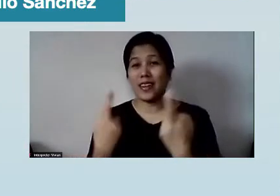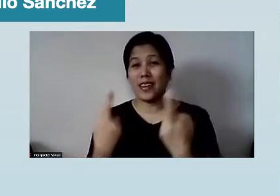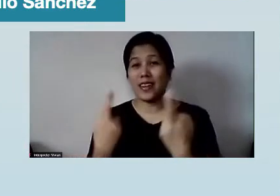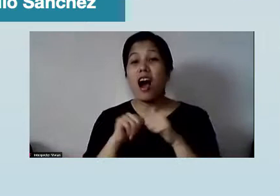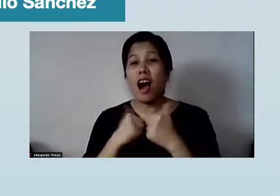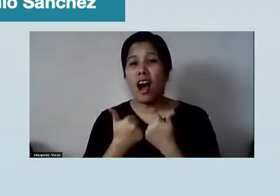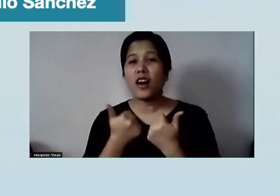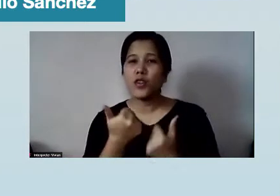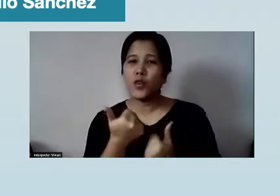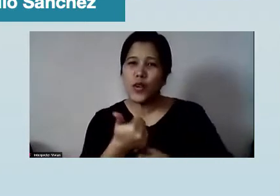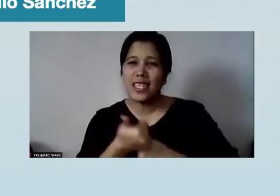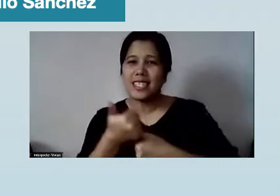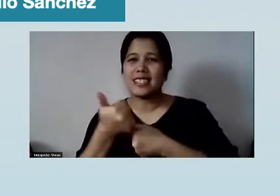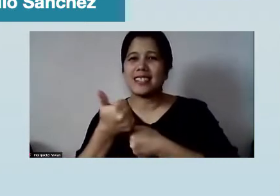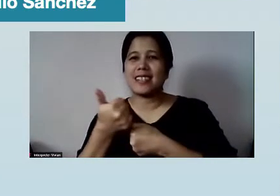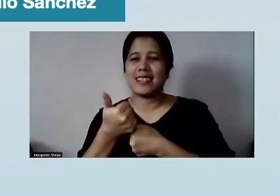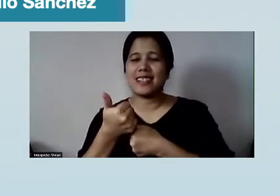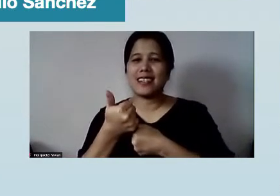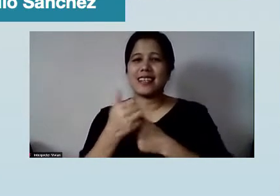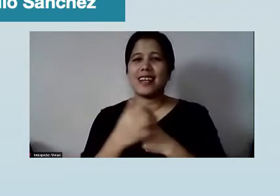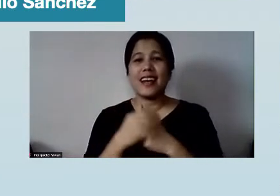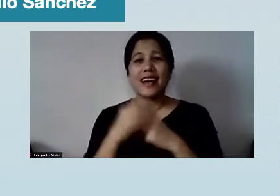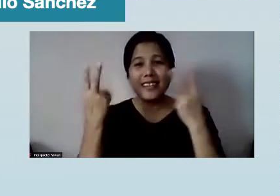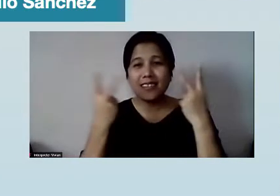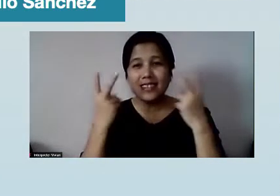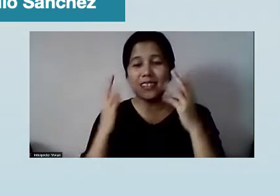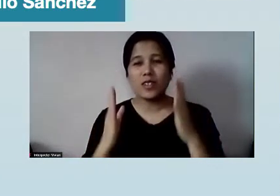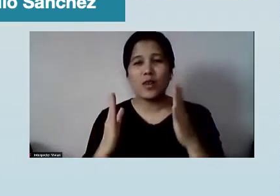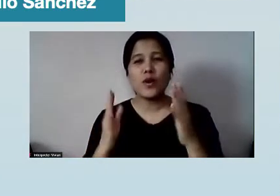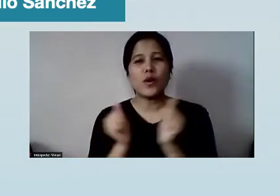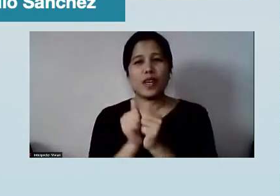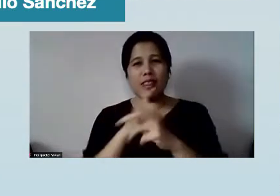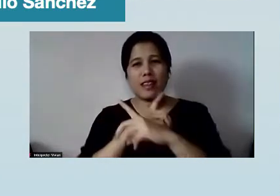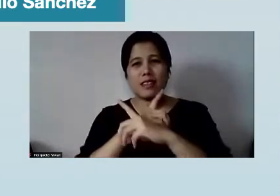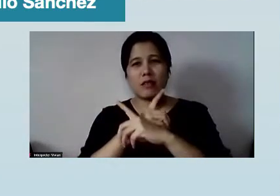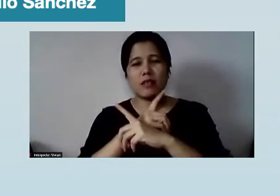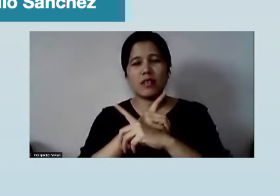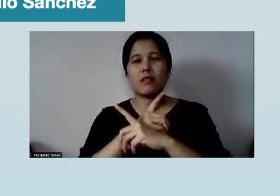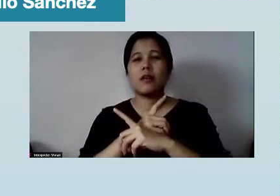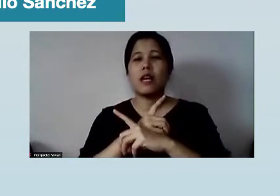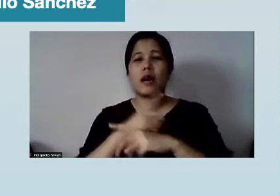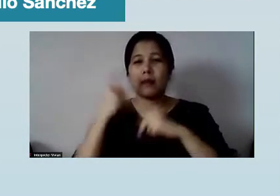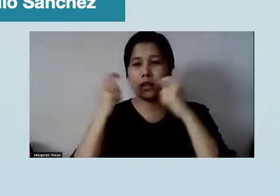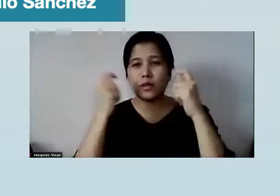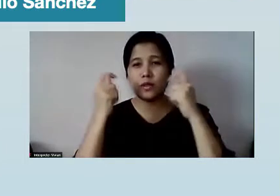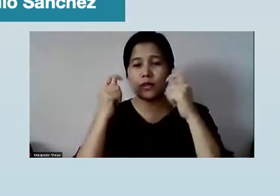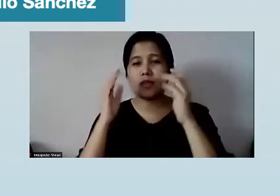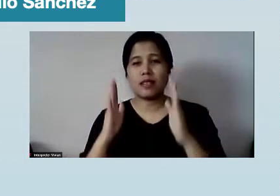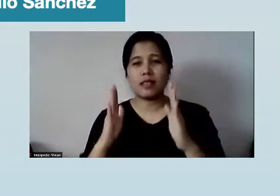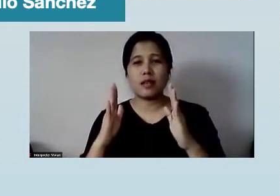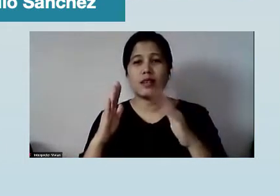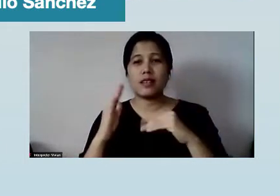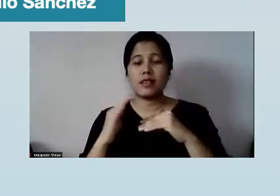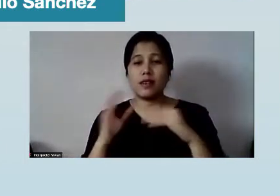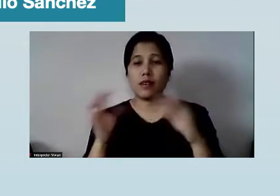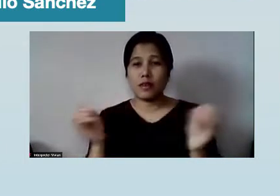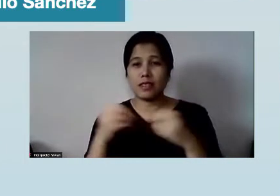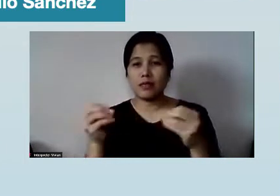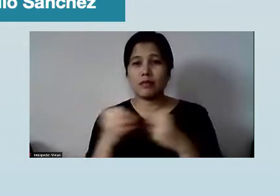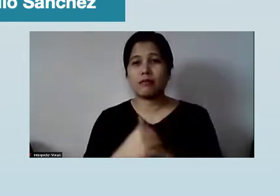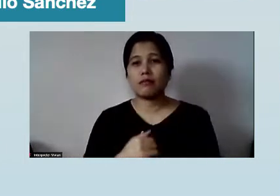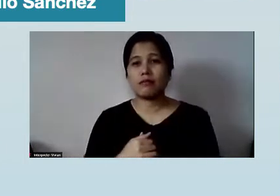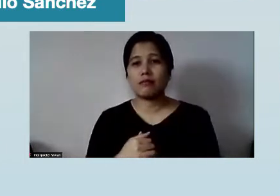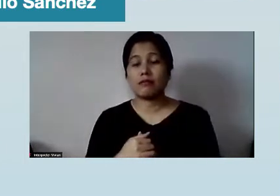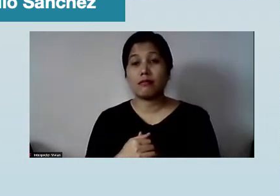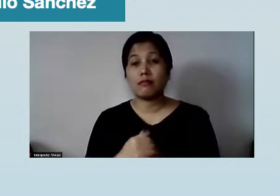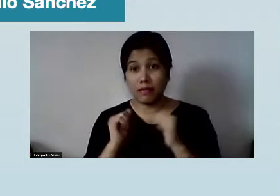to assist guests with disabilities doon sa mga tourism establishments. Tingnan mo naman,